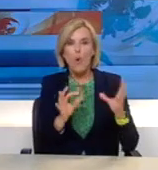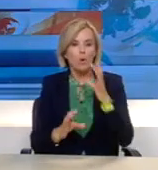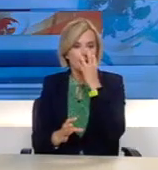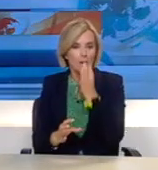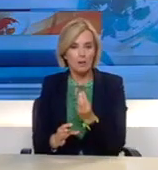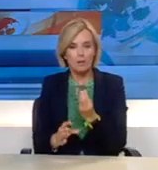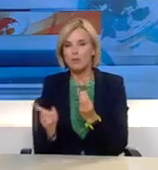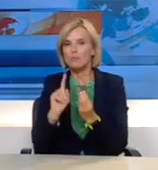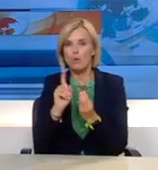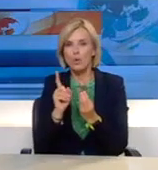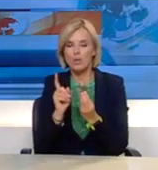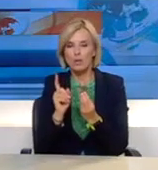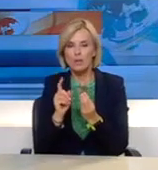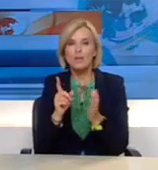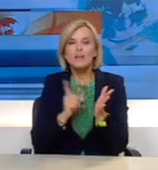μάσκα οπωσδήποτε να